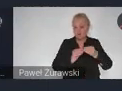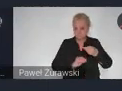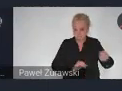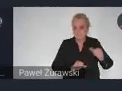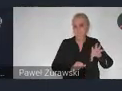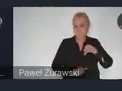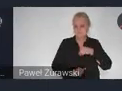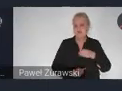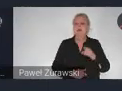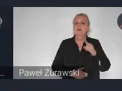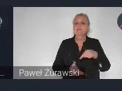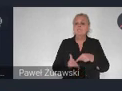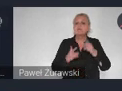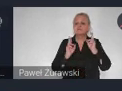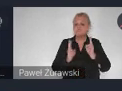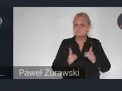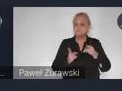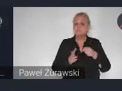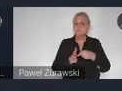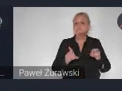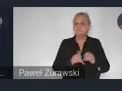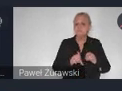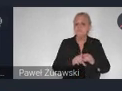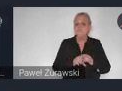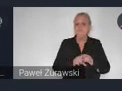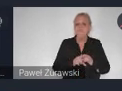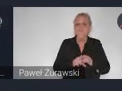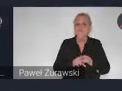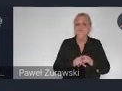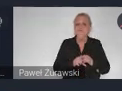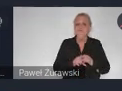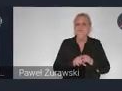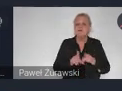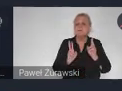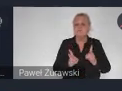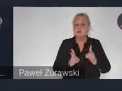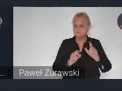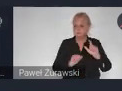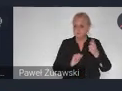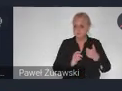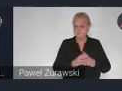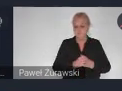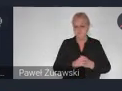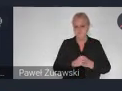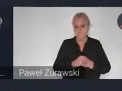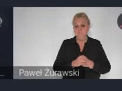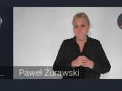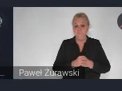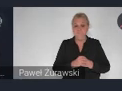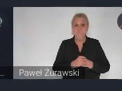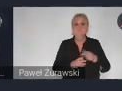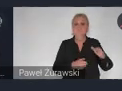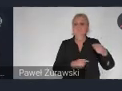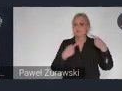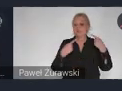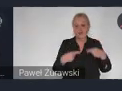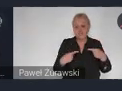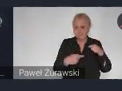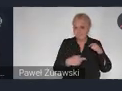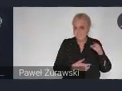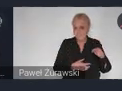warto uwagi jest również tutaj fakt że nie nałożyliśmy